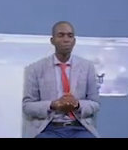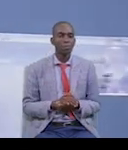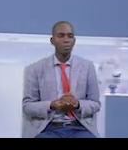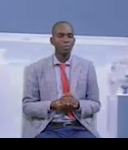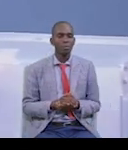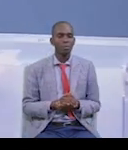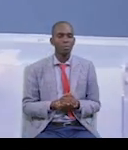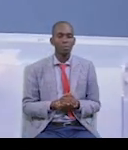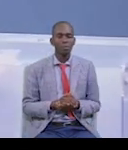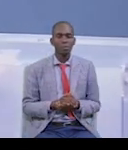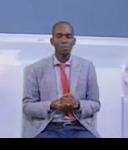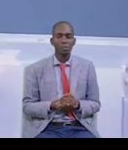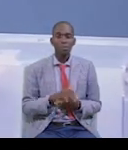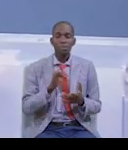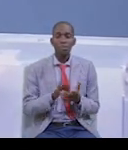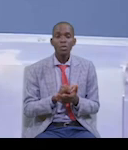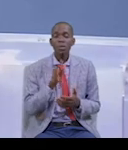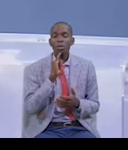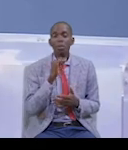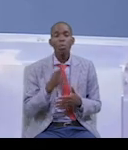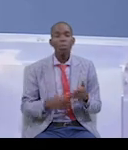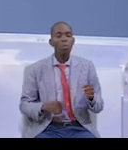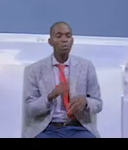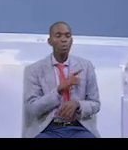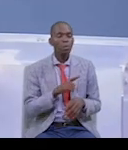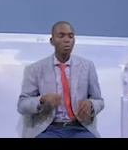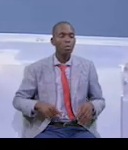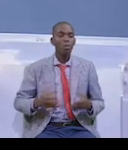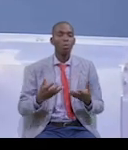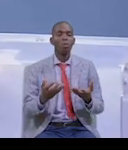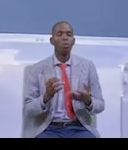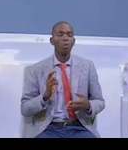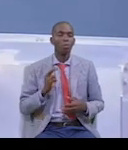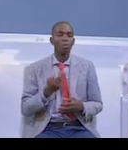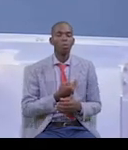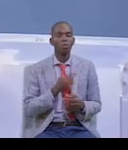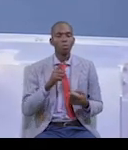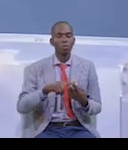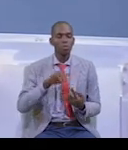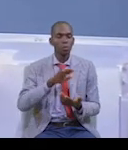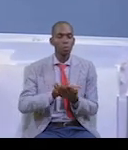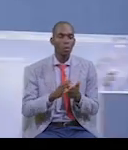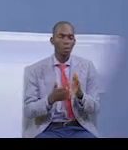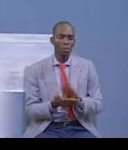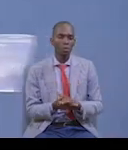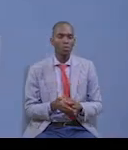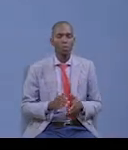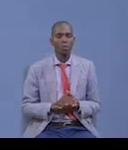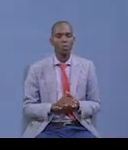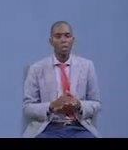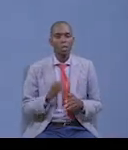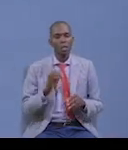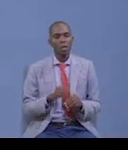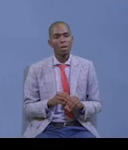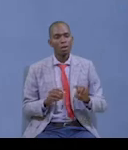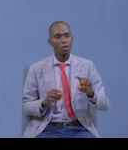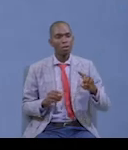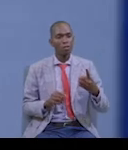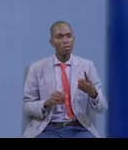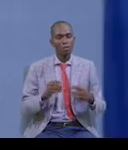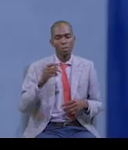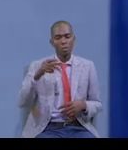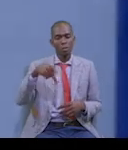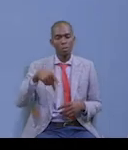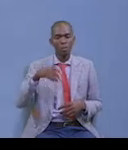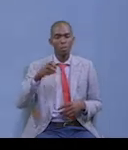దృక్పథంతోనే ఉంటారు. That's what the Lord wants to make out of us. ప్రభు మనల్ని ఆ విధంగా చేయగోరుతున్నారు. In 1 Peter chapter 2